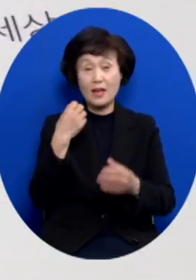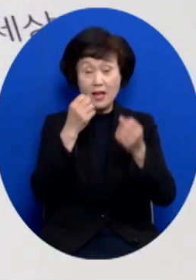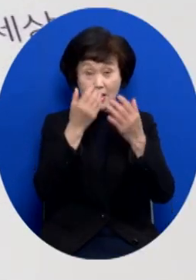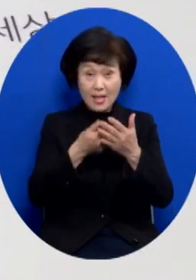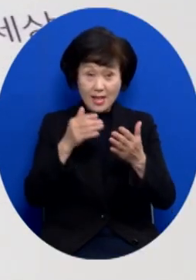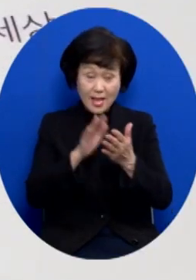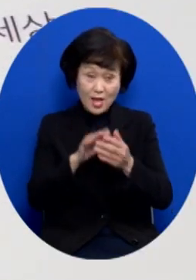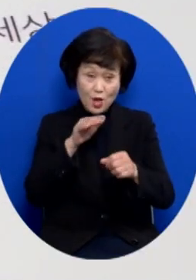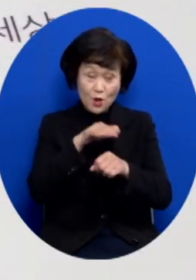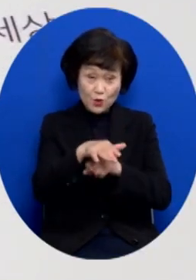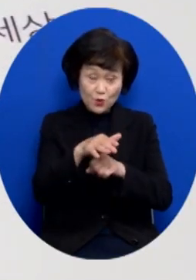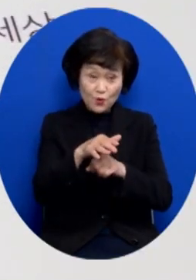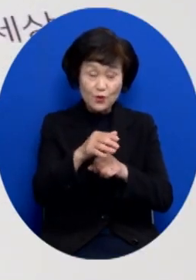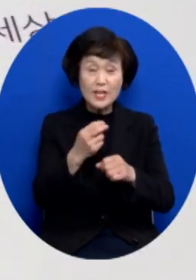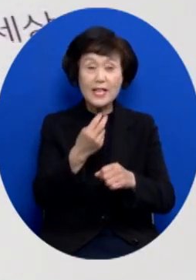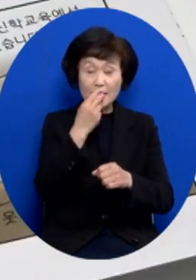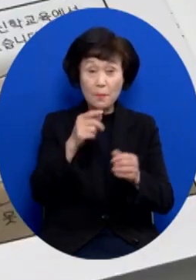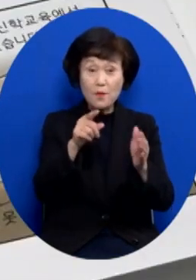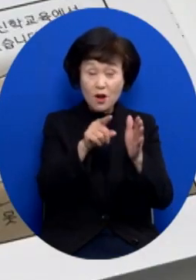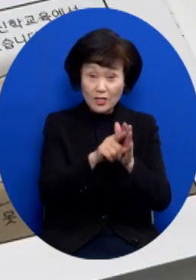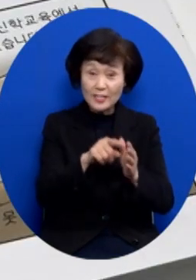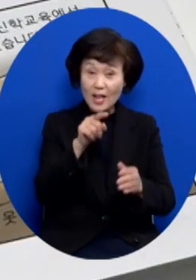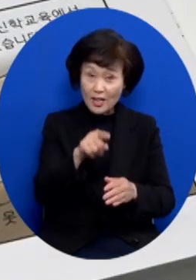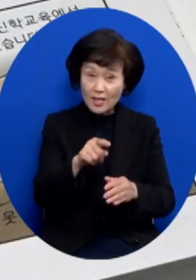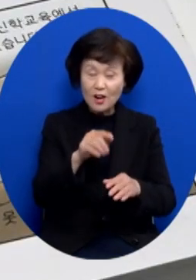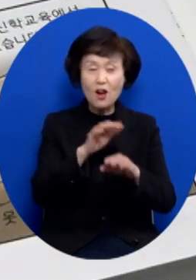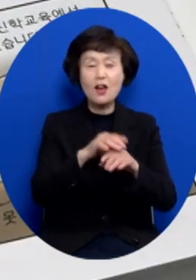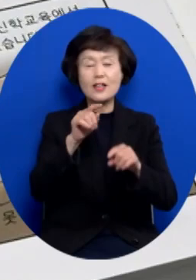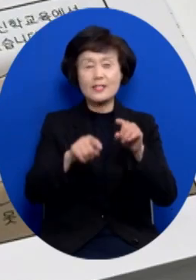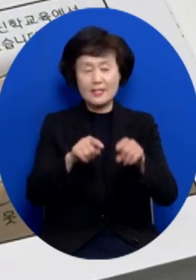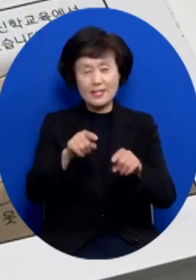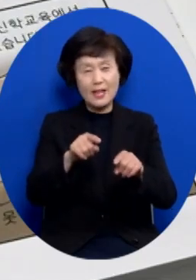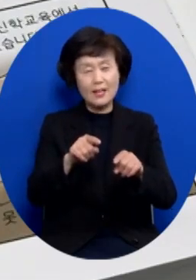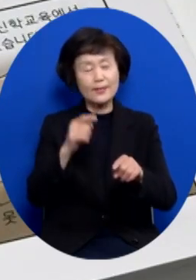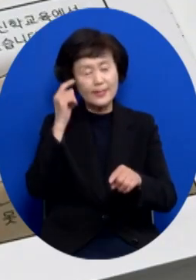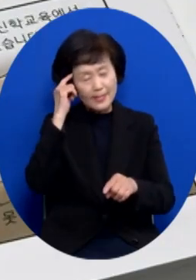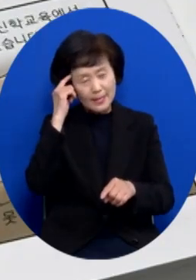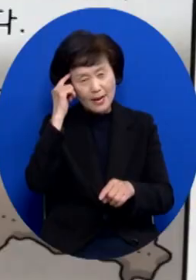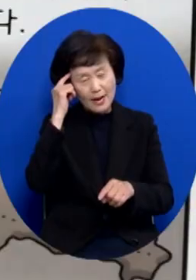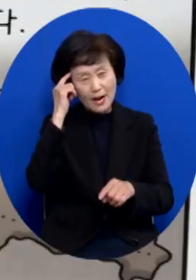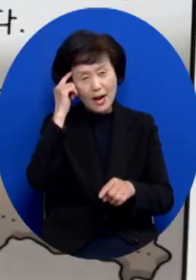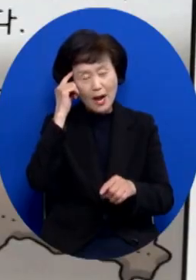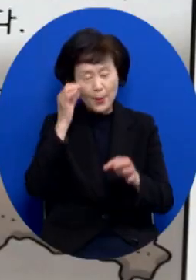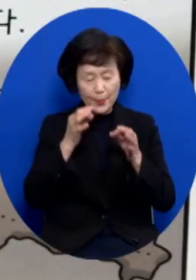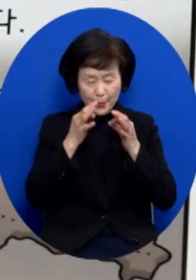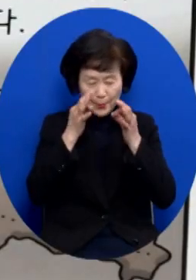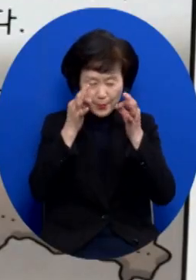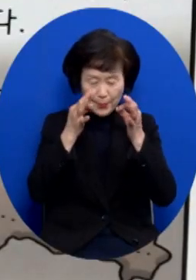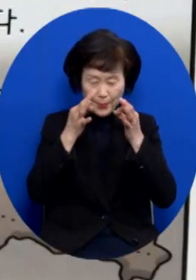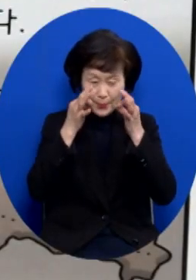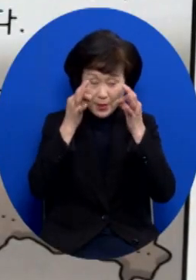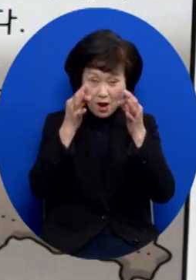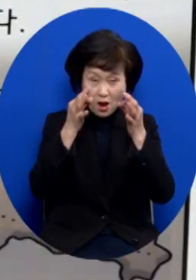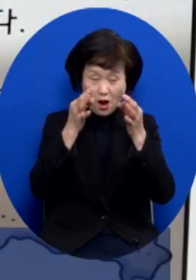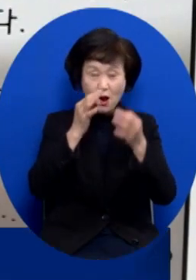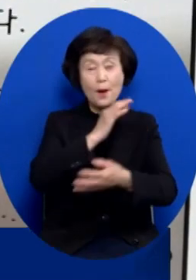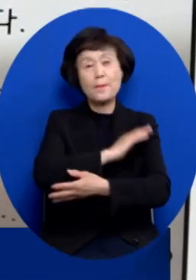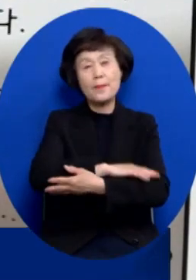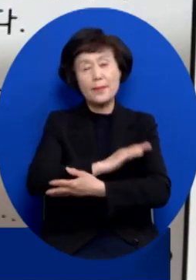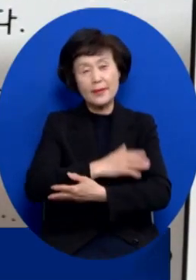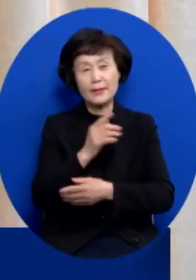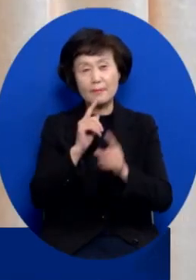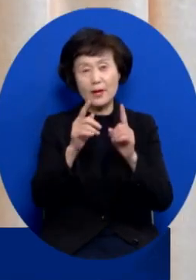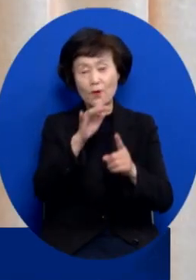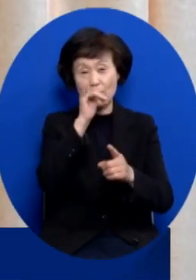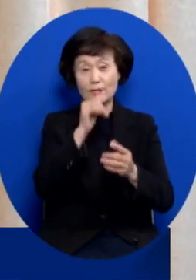생명신학이 신앙인이라면 생각해보고 실천해야 할 내용이란 생각에 정성을 쏟았다는 조 목사. 우리 한국교회의